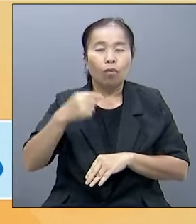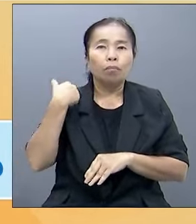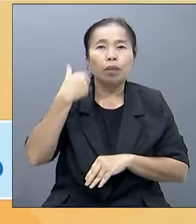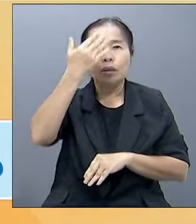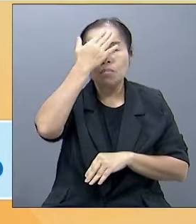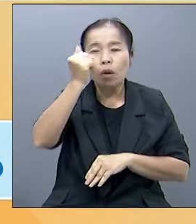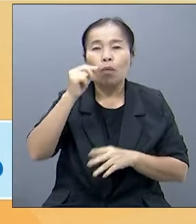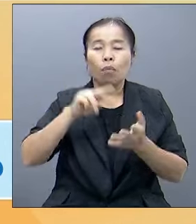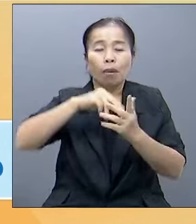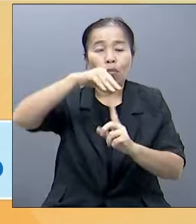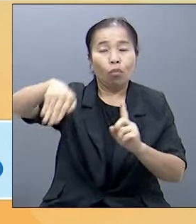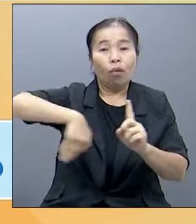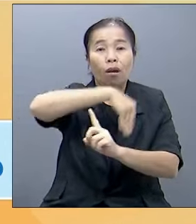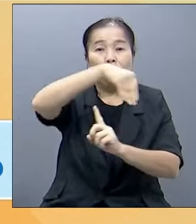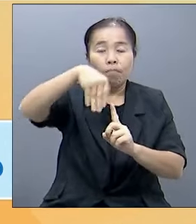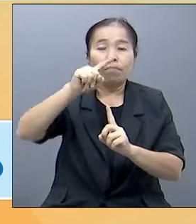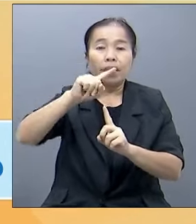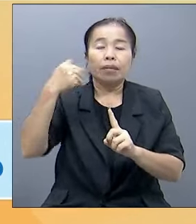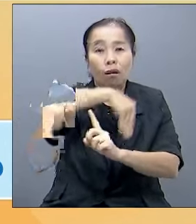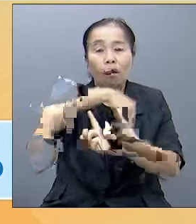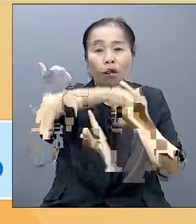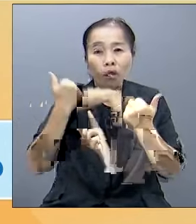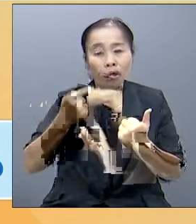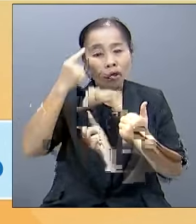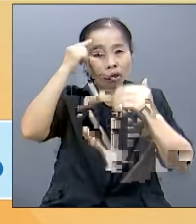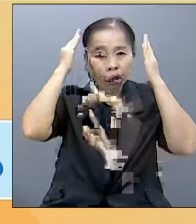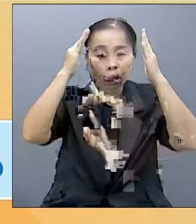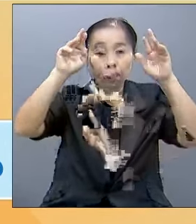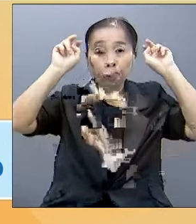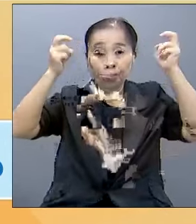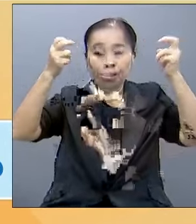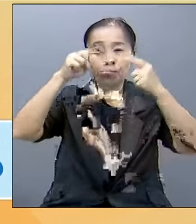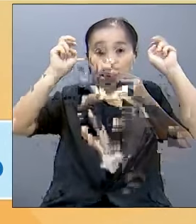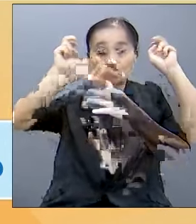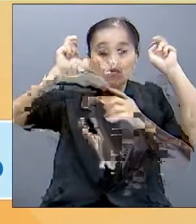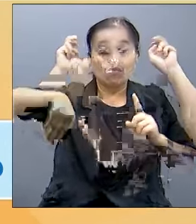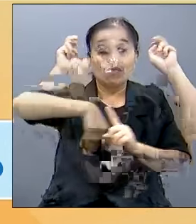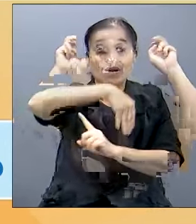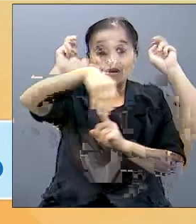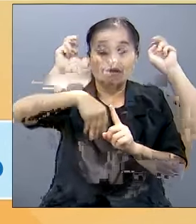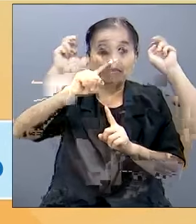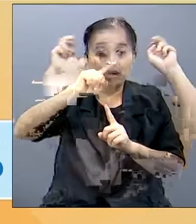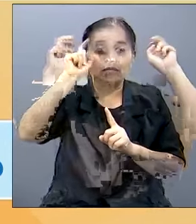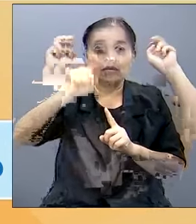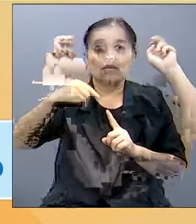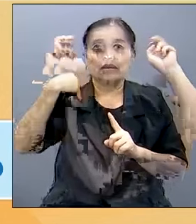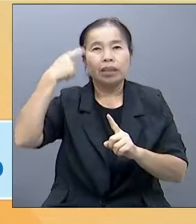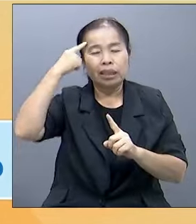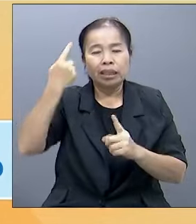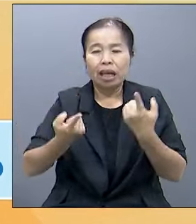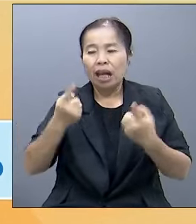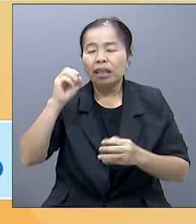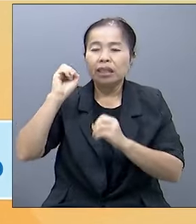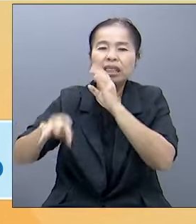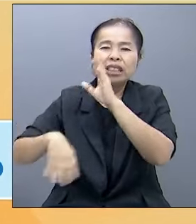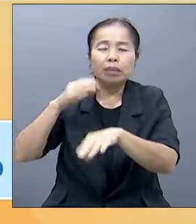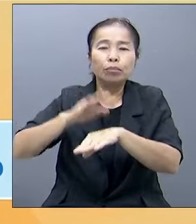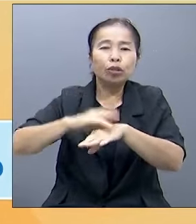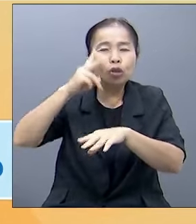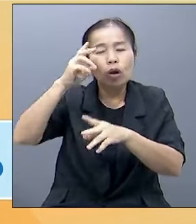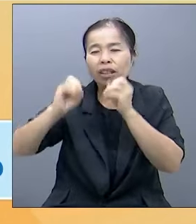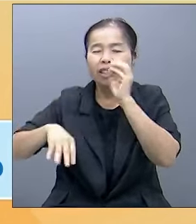ดล้อมเนี่ยวันนี้ที่เราตั้งใจเป็นคอนเซปต์เรื่องของการส่งต่อความยั่งยืนเพราะฉะนั้นเราจะต้องไม่ทิ้งอะไรที่เป็นกระบวนการที่ตกค้